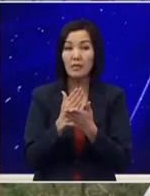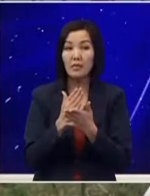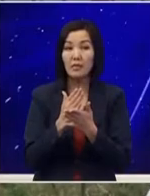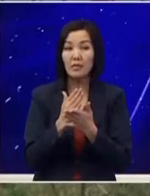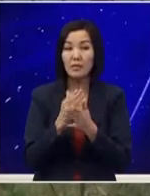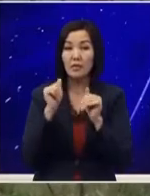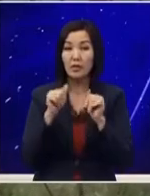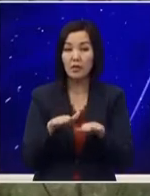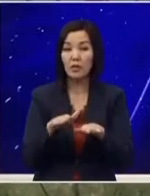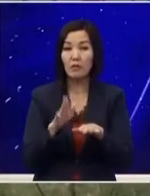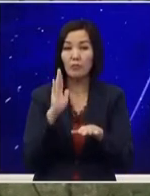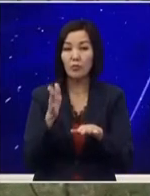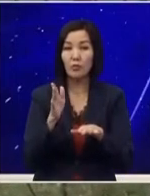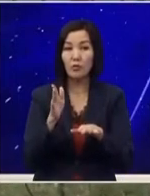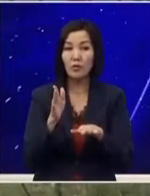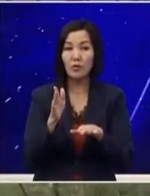будет